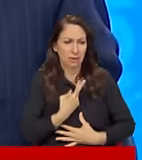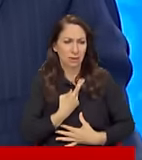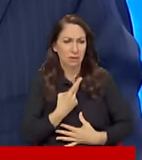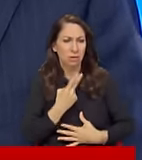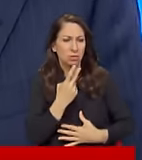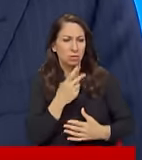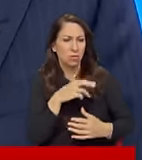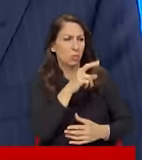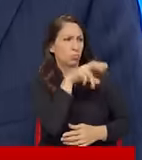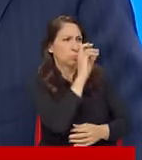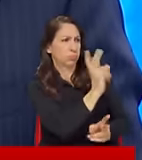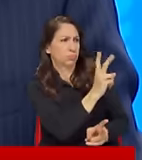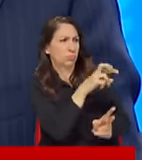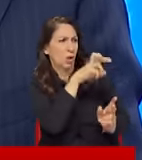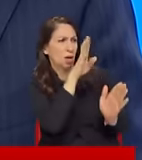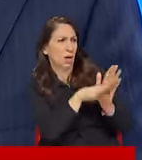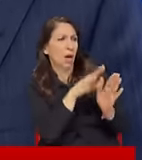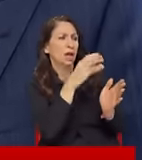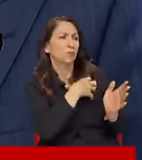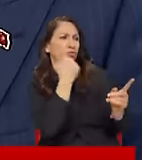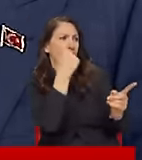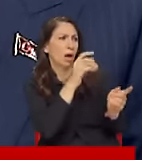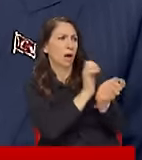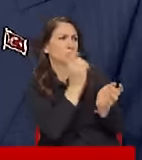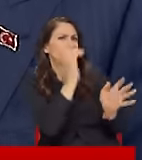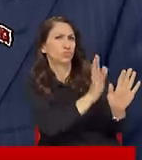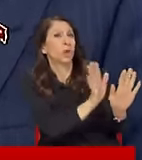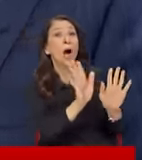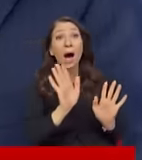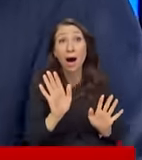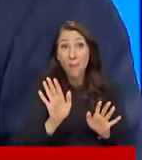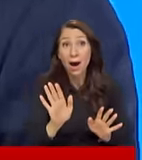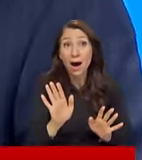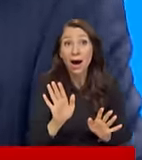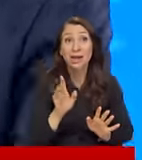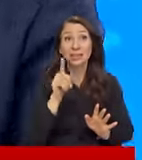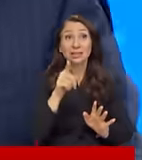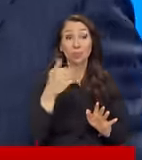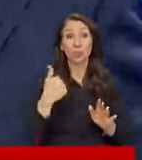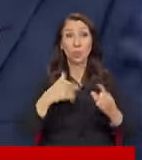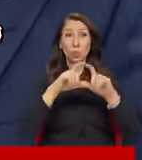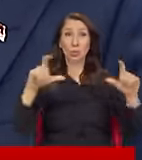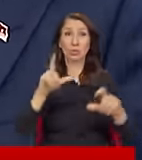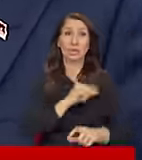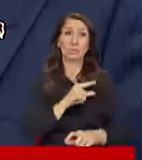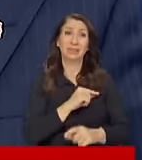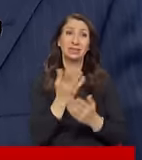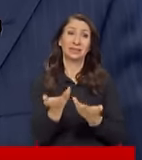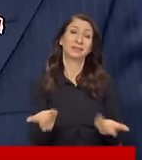kayıpları. Onu kendi düşünsün, ailesi düşünsün. Ama siz bir kurumu temsil